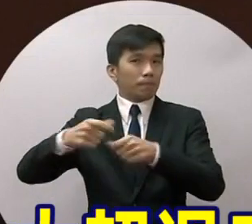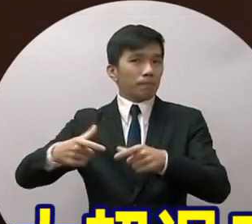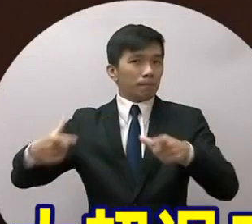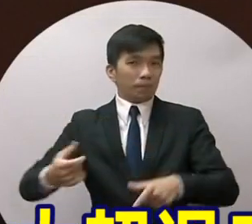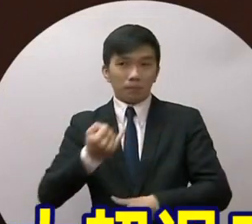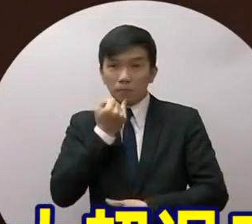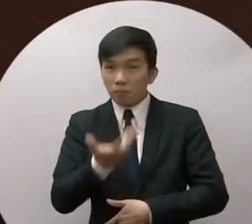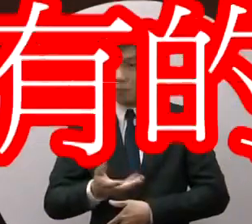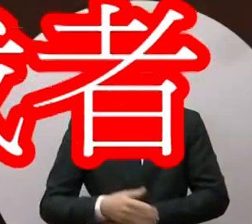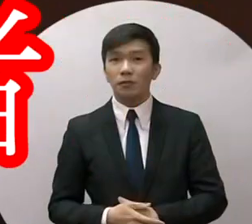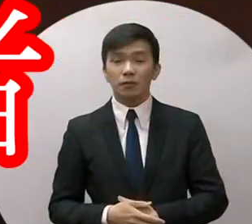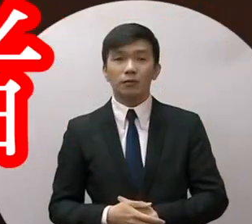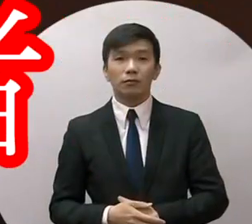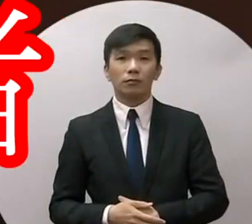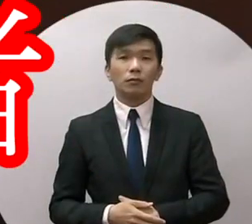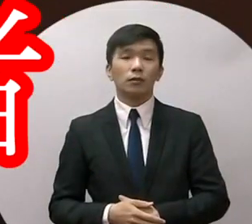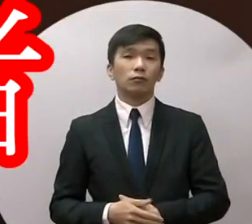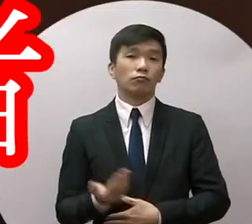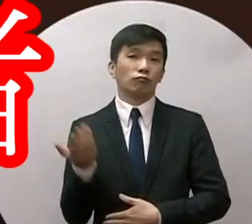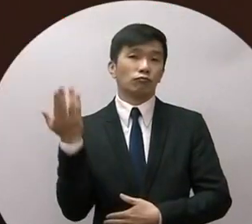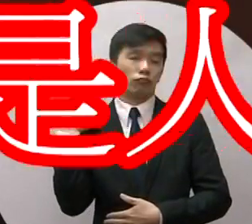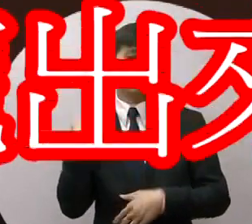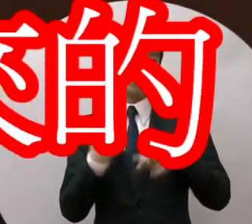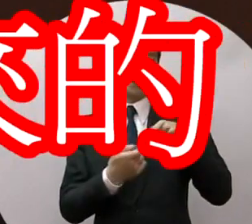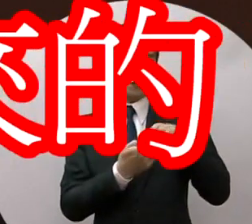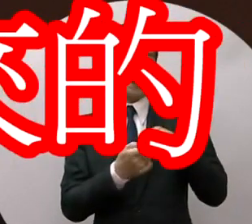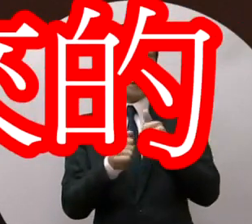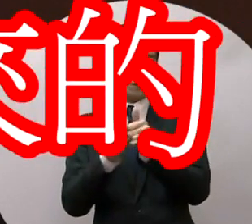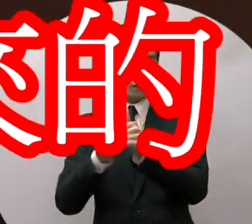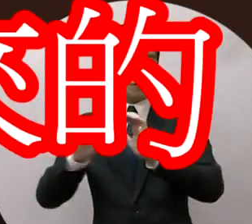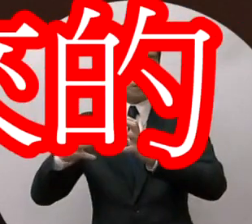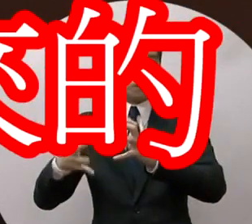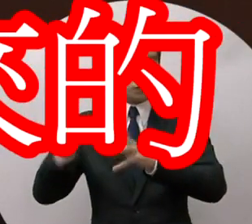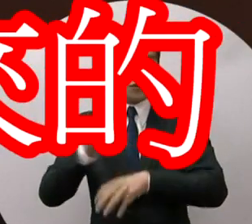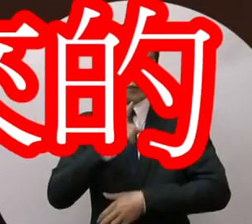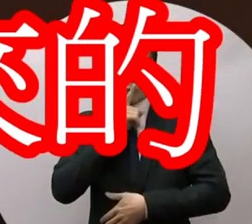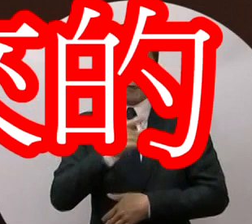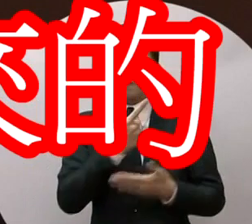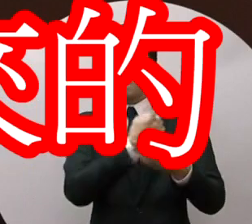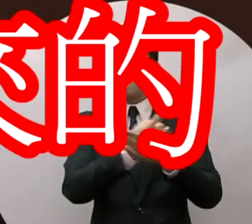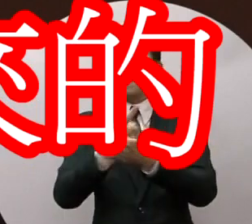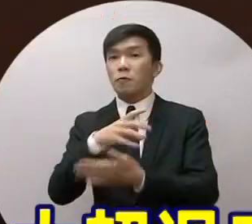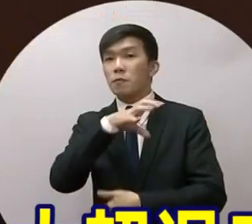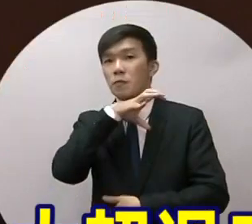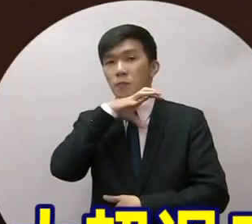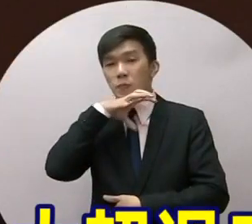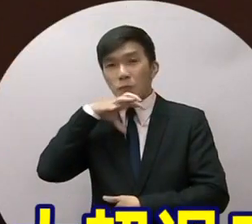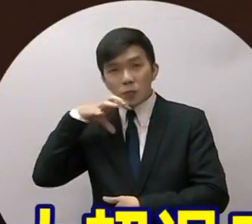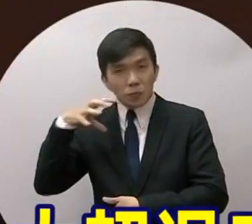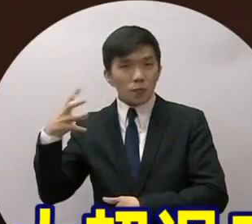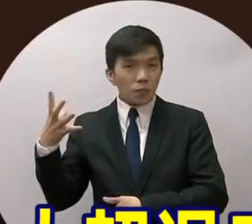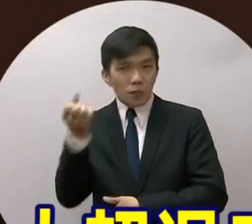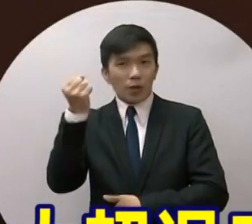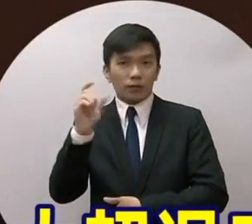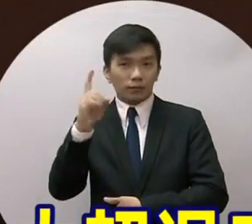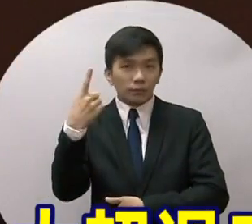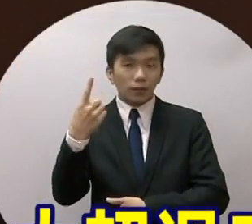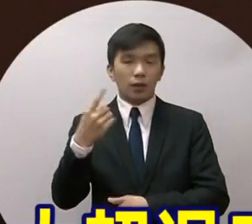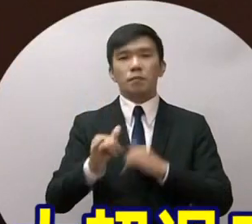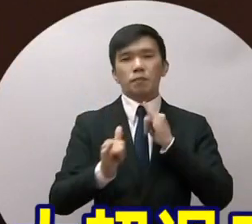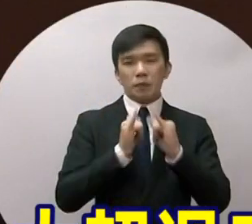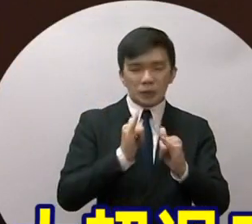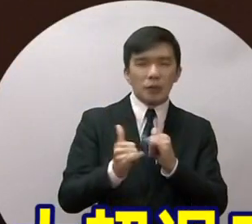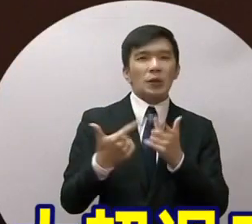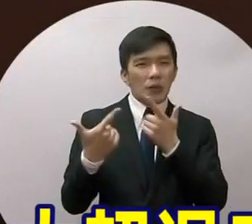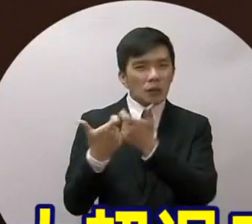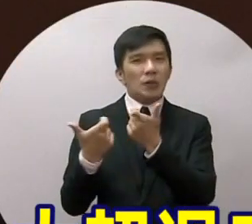副总统说，所有的独裁者都是人民宠出来的，台湾的人民要觉醒，